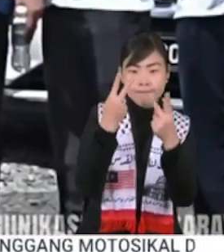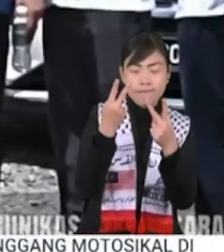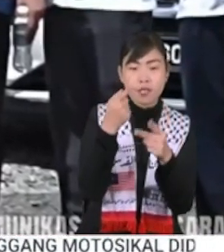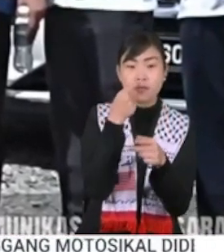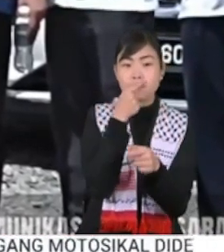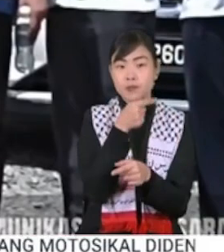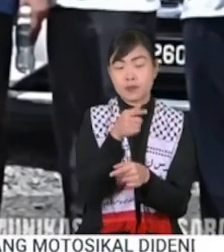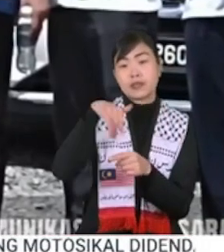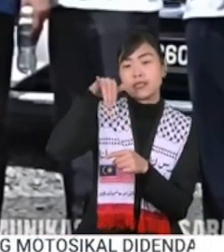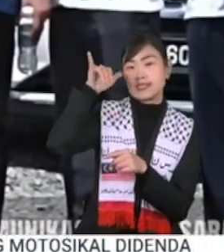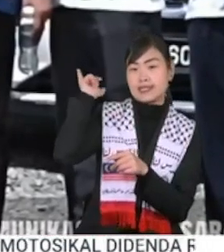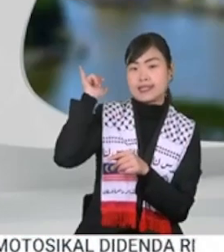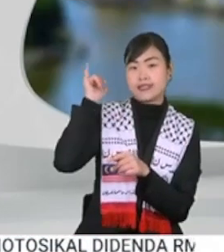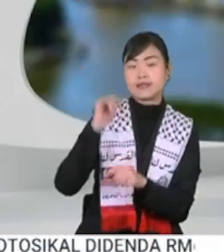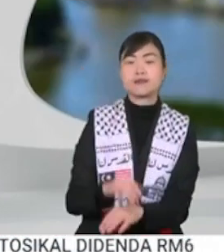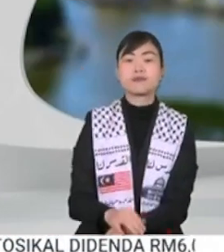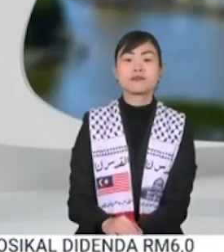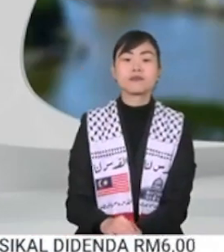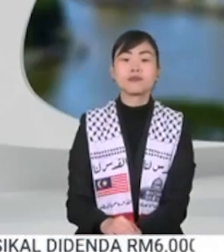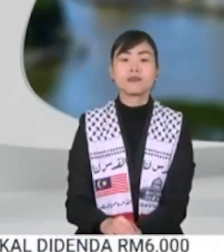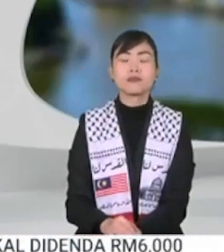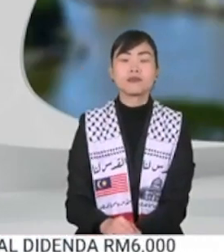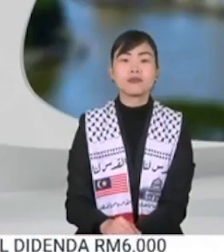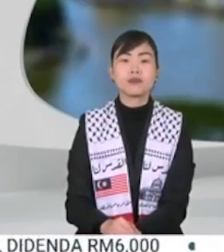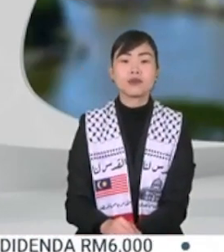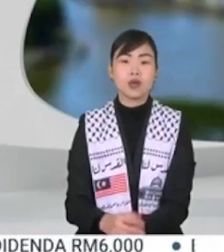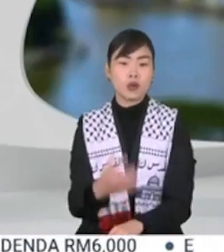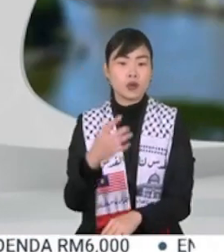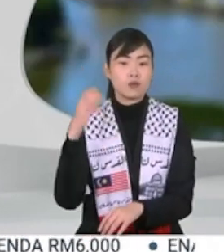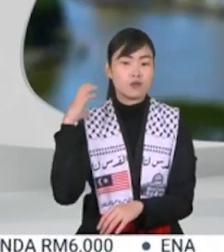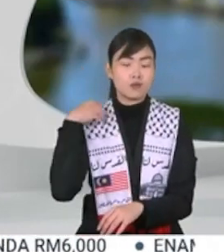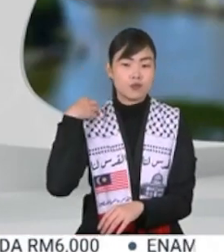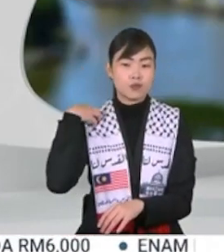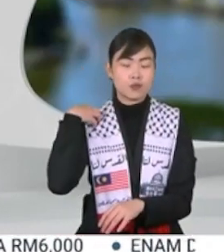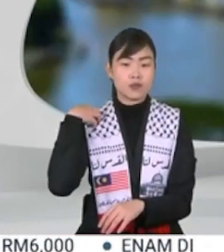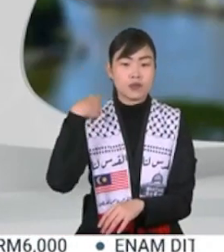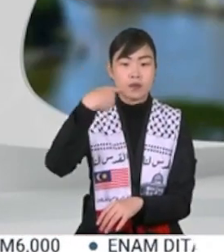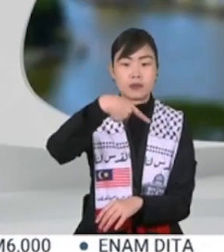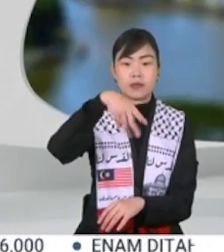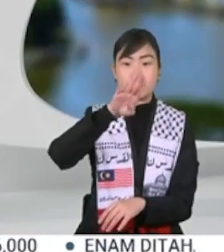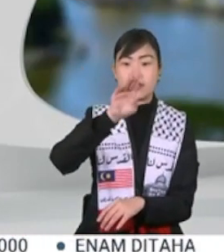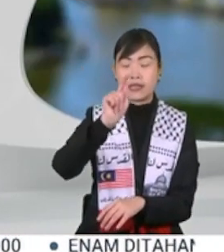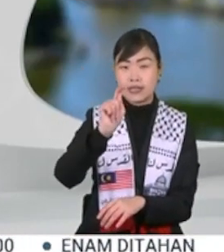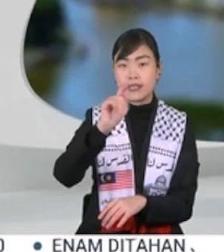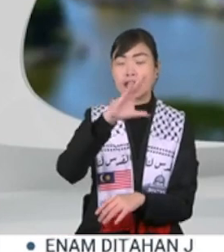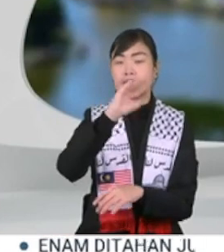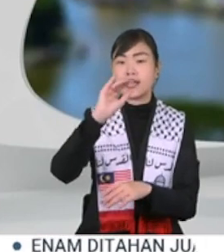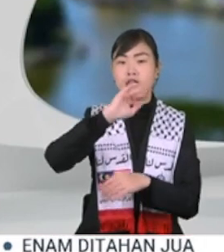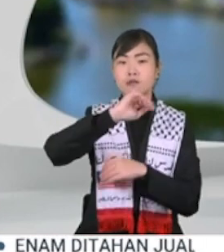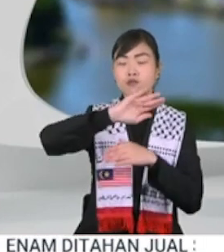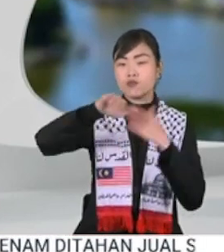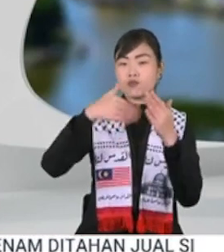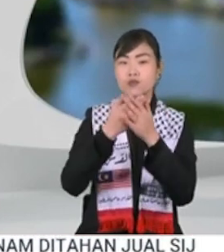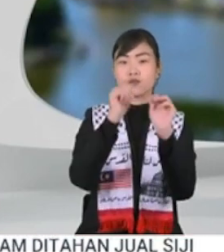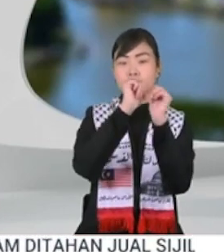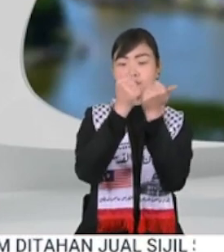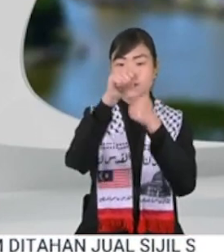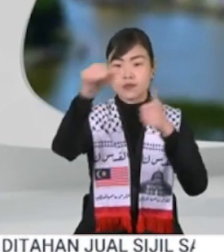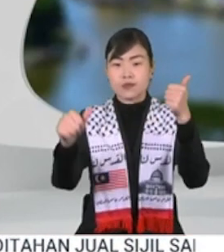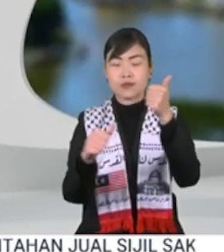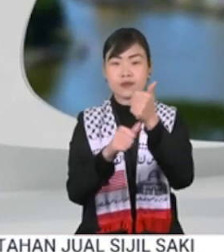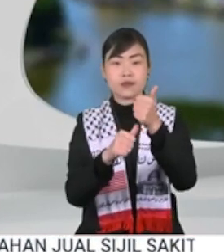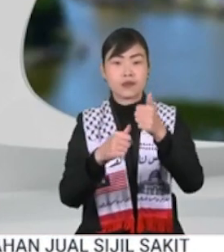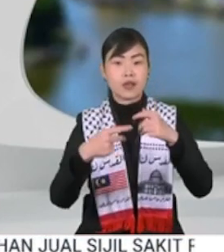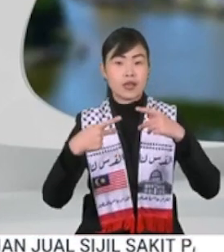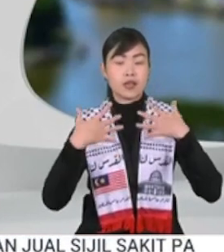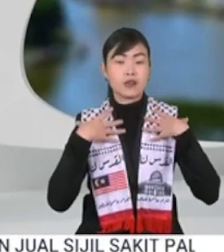itu semalam pihak berkuasa tempatan PBT bersama semua agensi di bawah Kementerian kesihatan awam